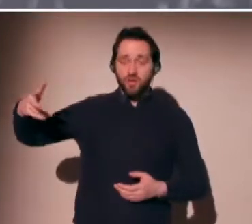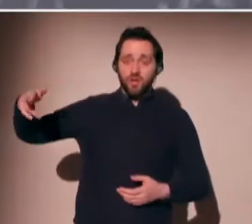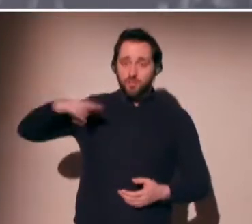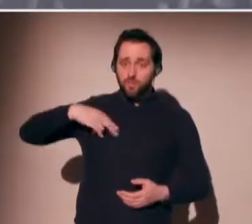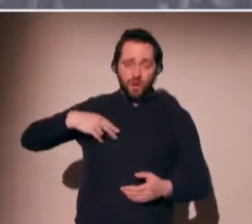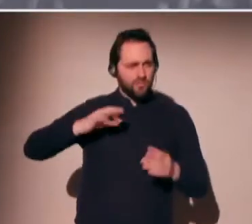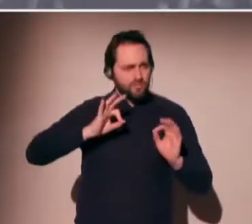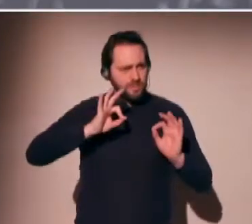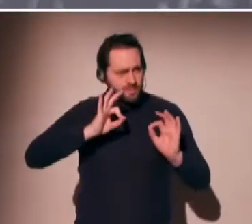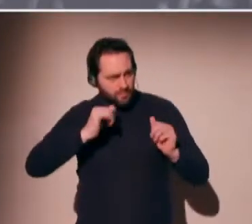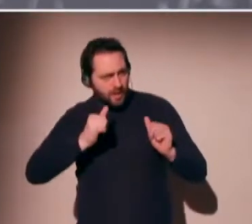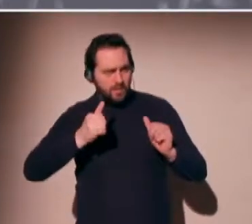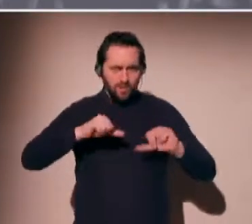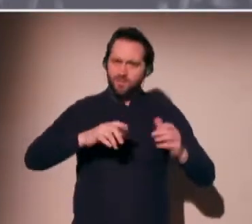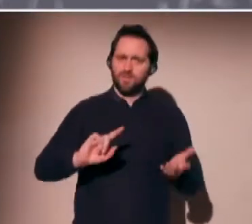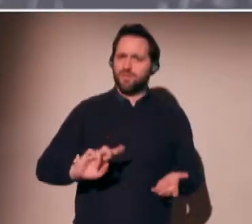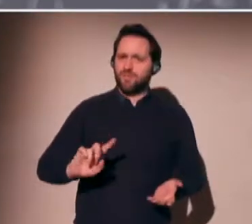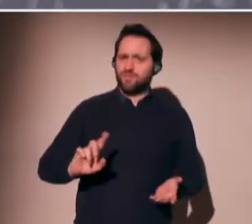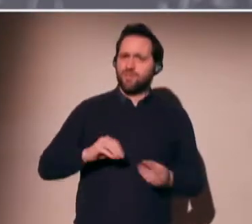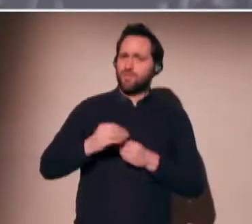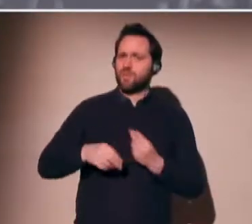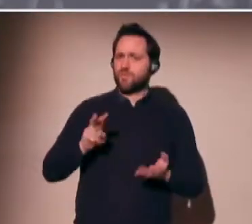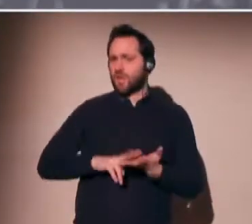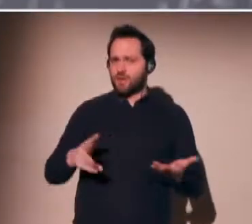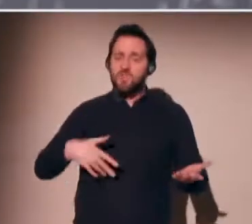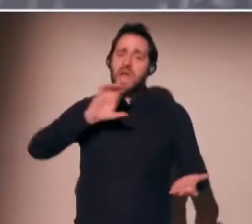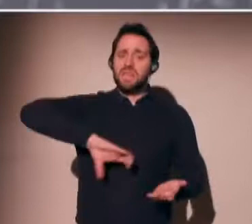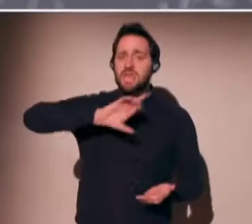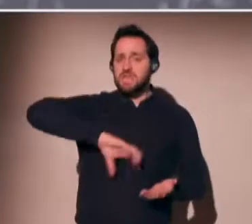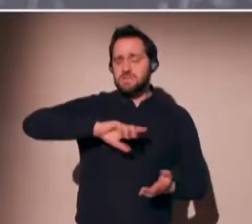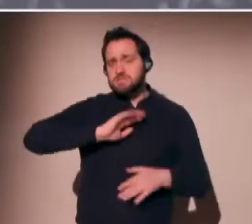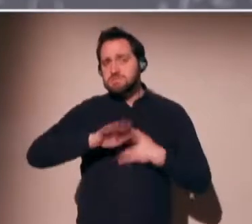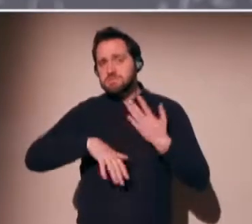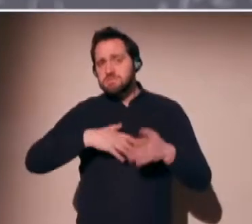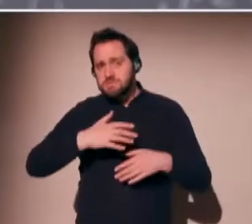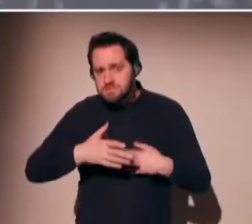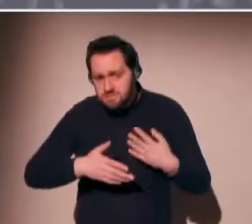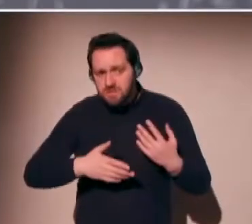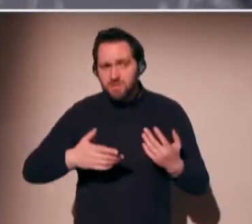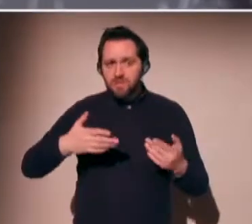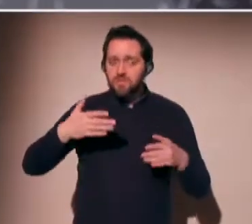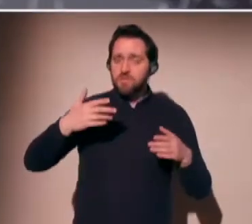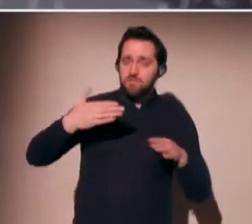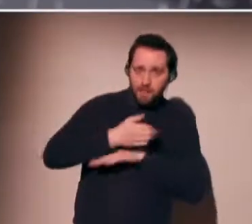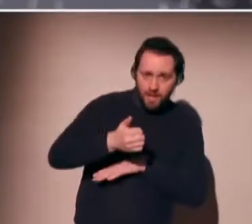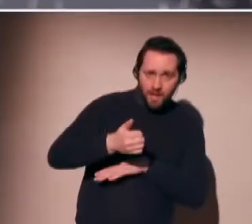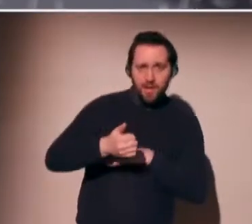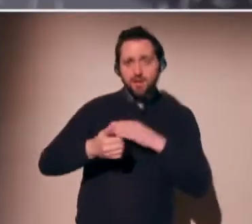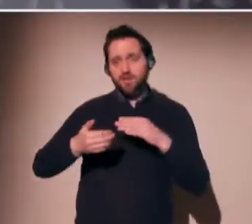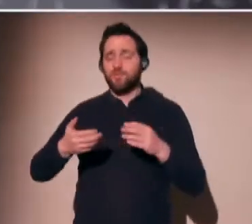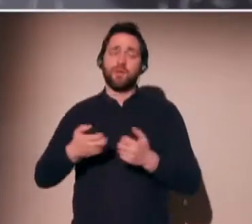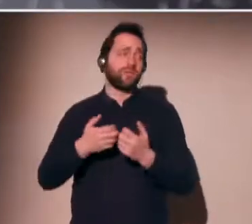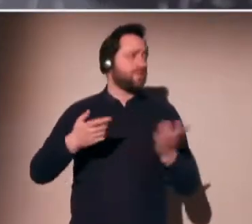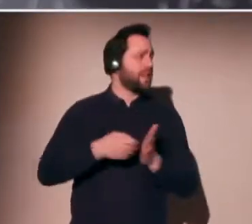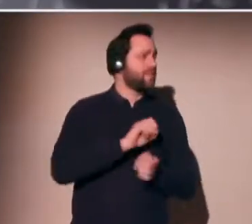choses se passent au fur et à mesure qu'elles se déroulent. Lorsque l'on voyage, qu'on va dans un nouveau pays, qu'on va dans un restaurant, qu'on découvre des nouveaux produits et des